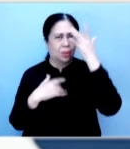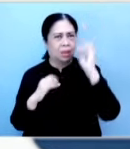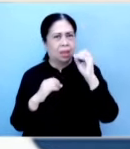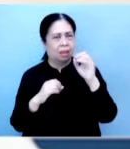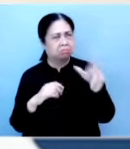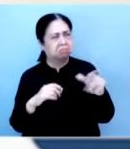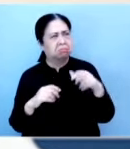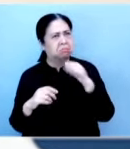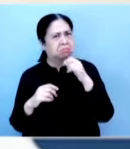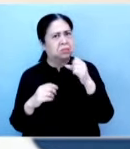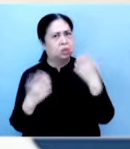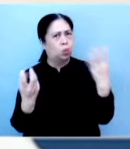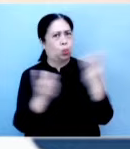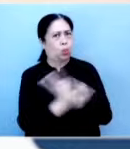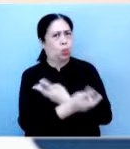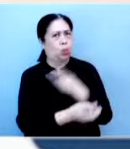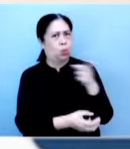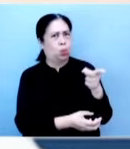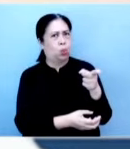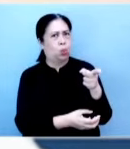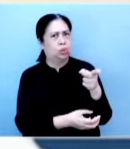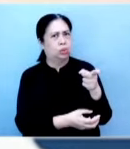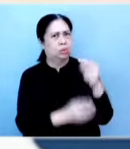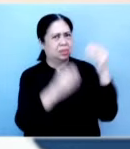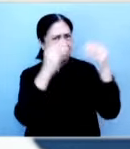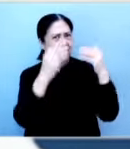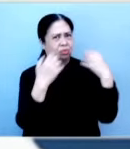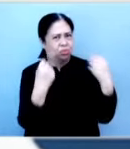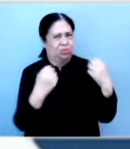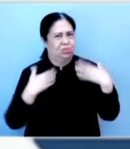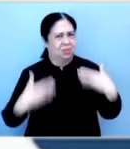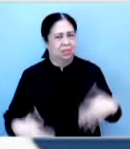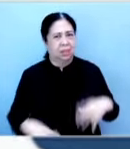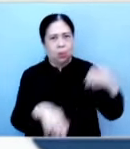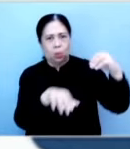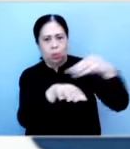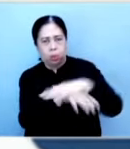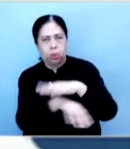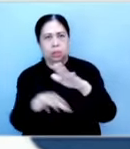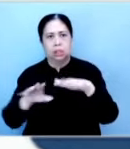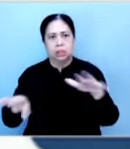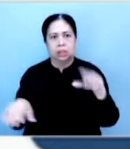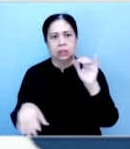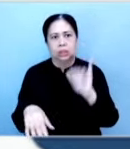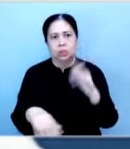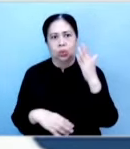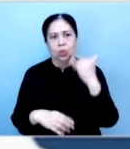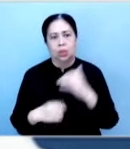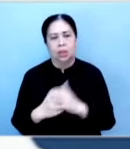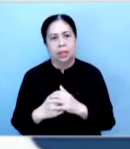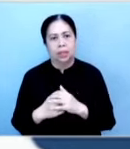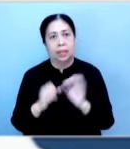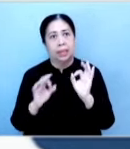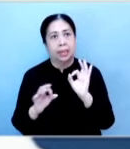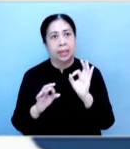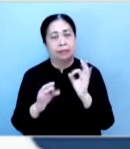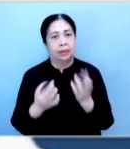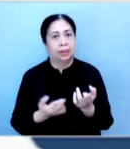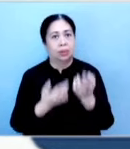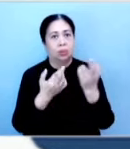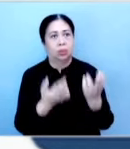ganon ka immunocompromised no And that's also the reason why na p nag-recommend tayo ng